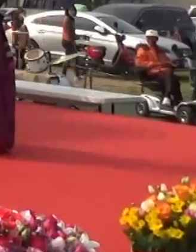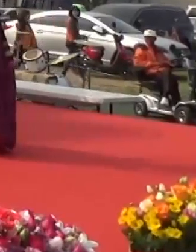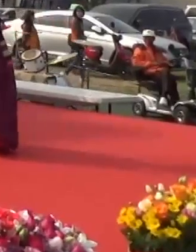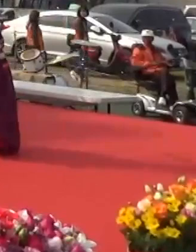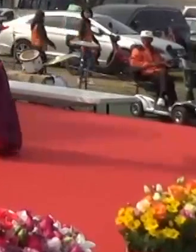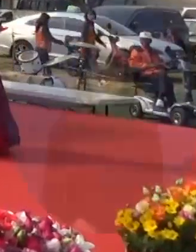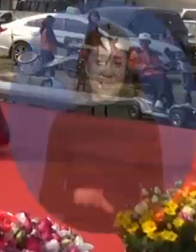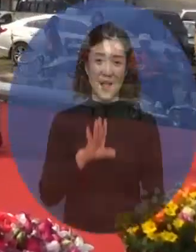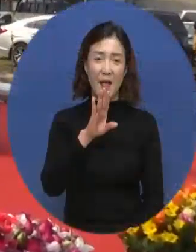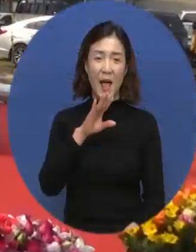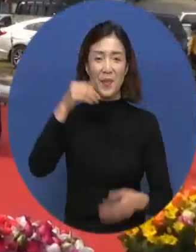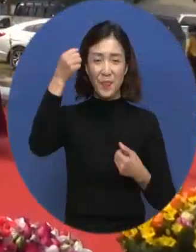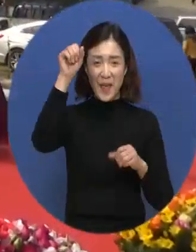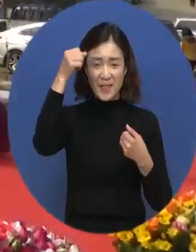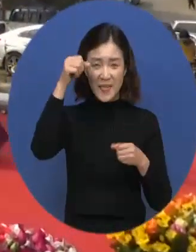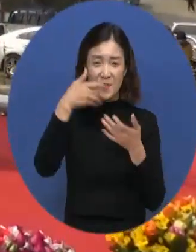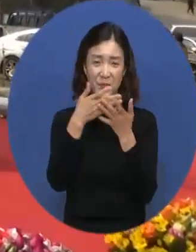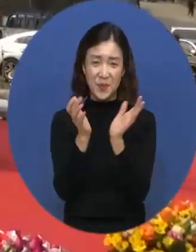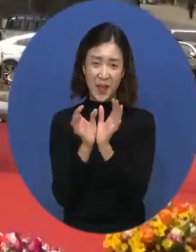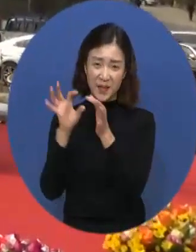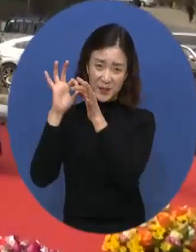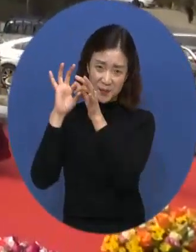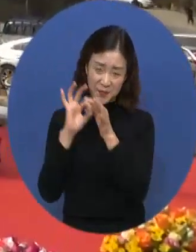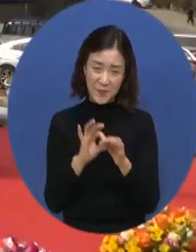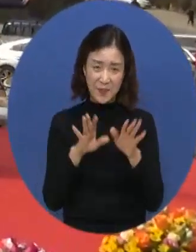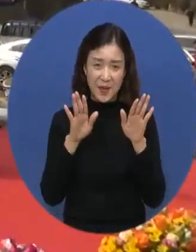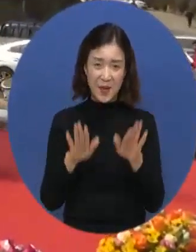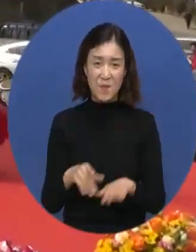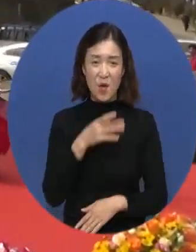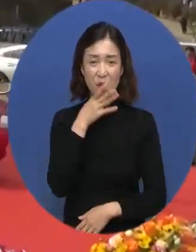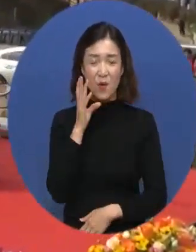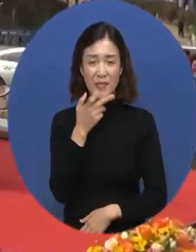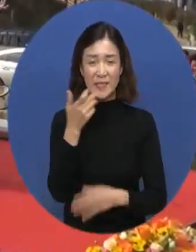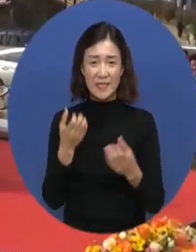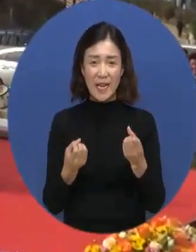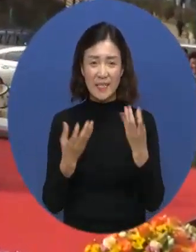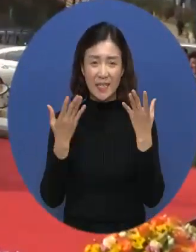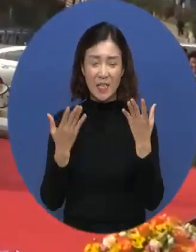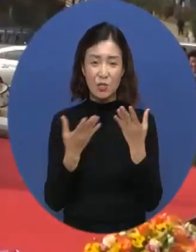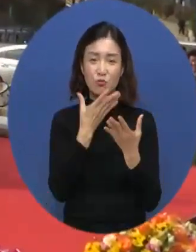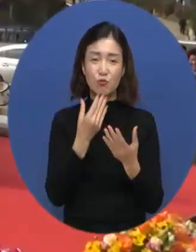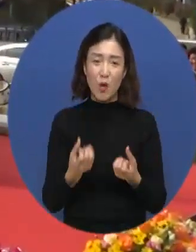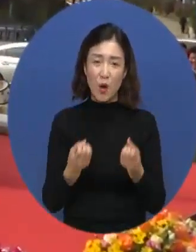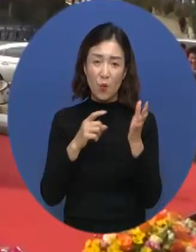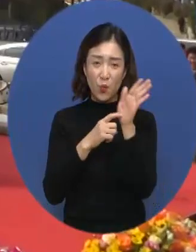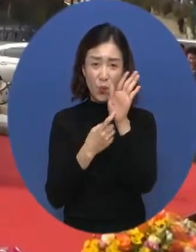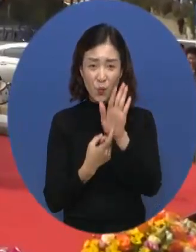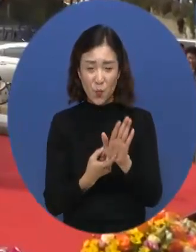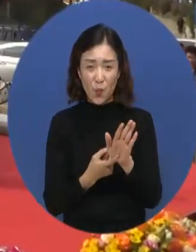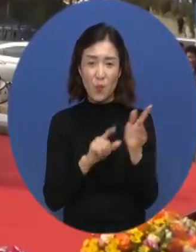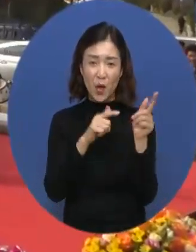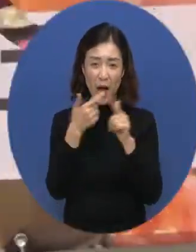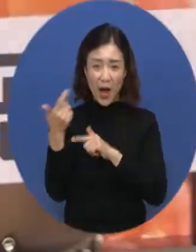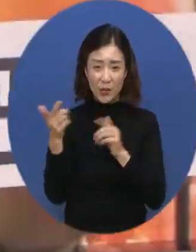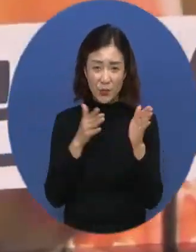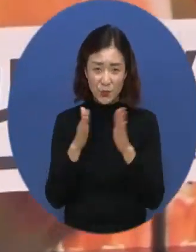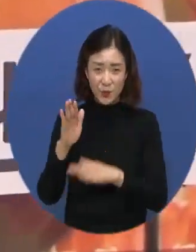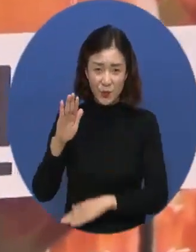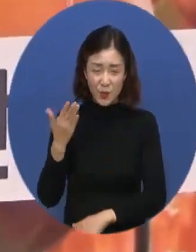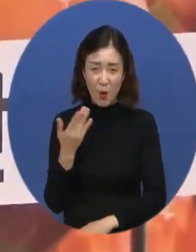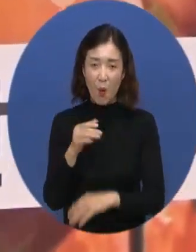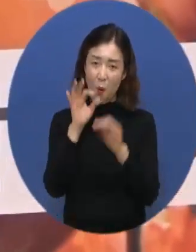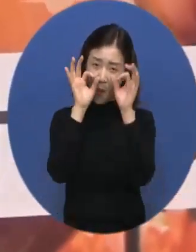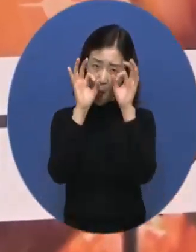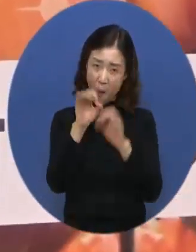벨리 댄스 팀의 무대가 이어집니다. 이번 경로 큰 잔치는 축하 공연도 아주 다양하게 준비되어 보는 맛이